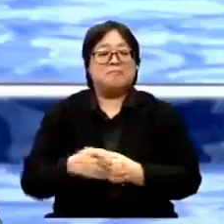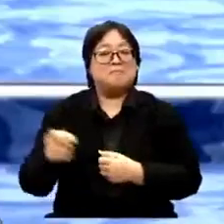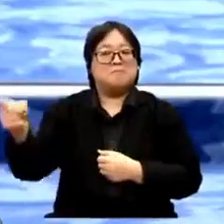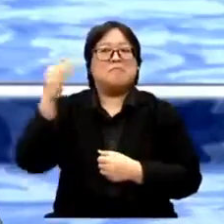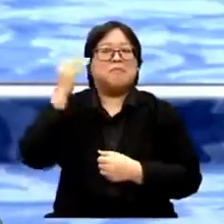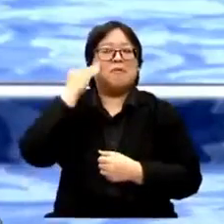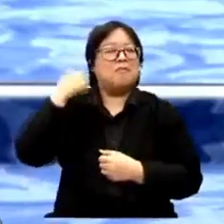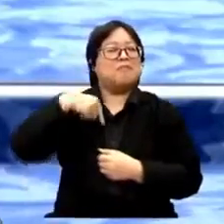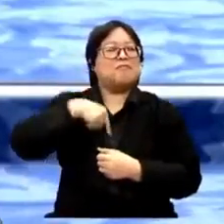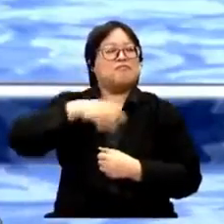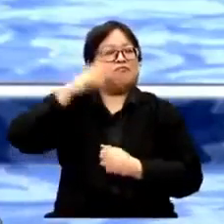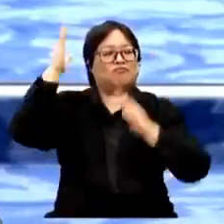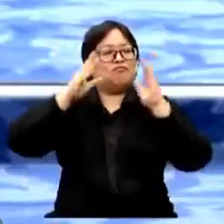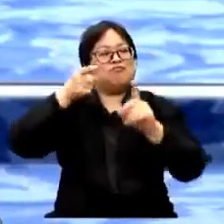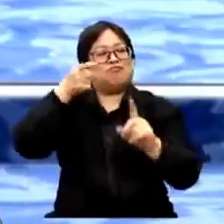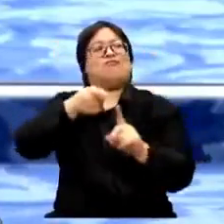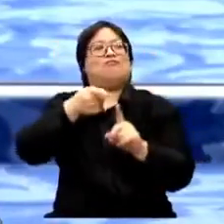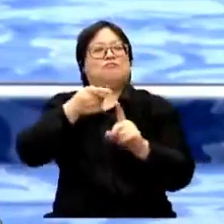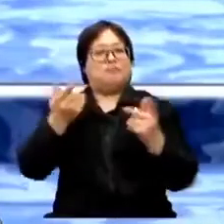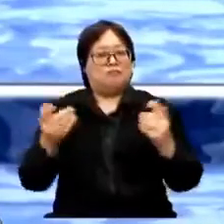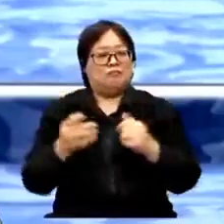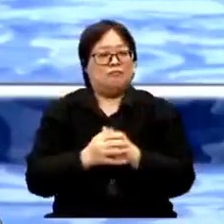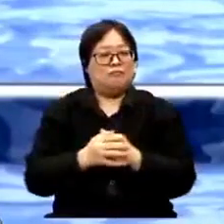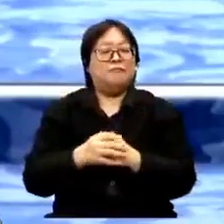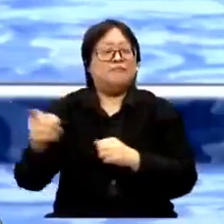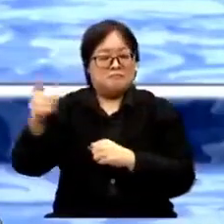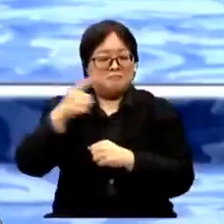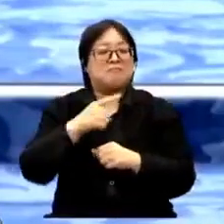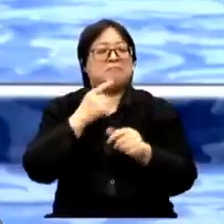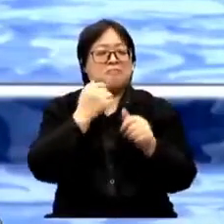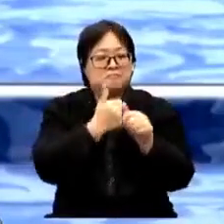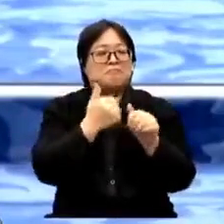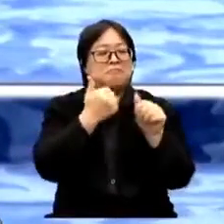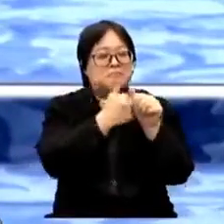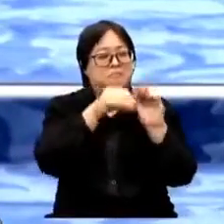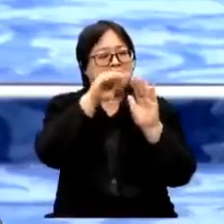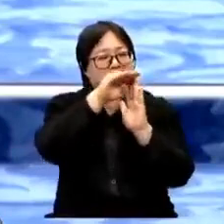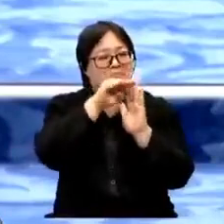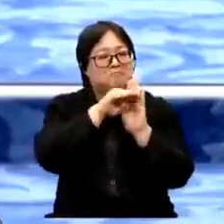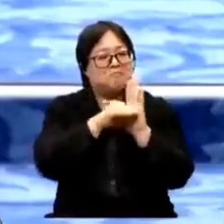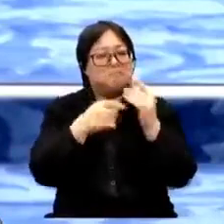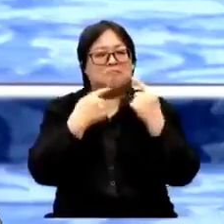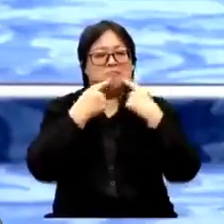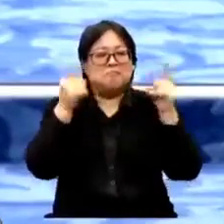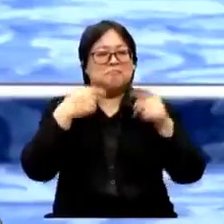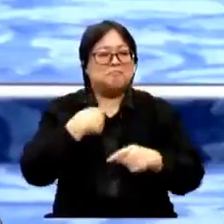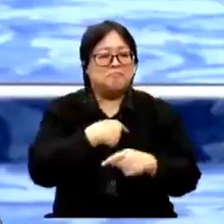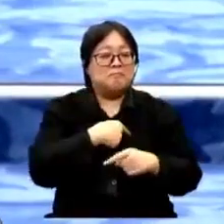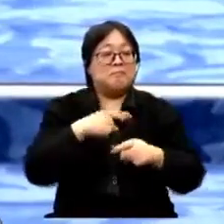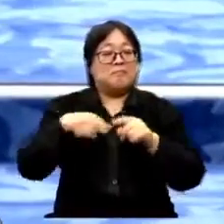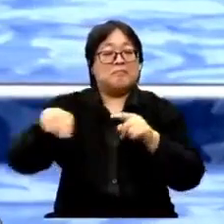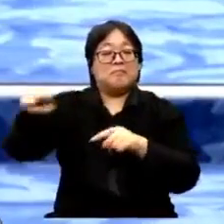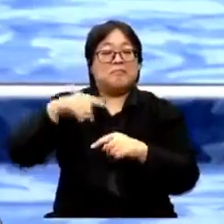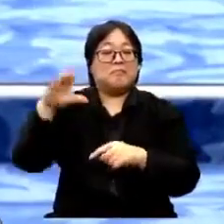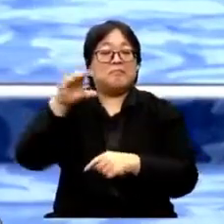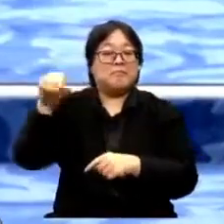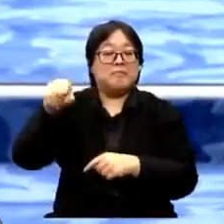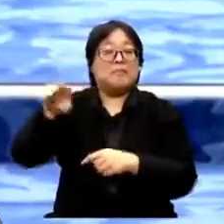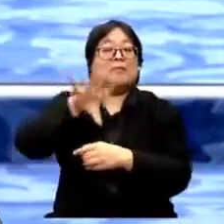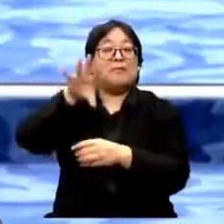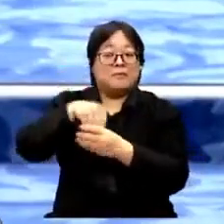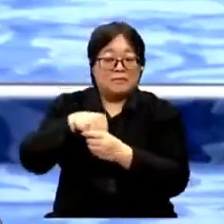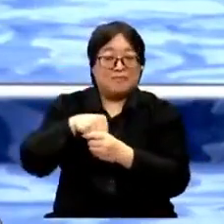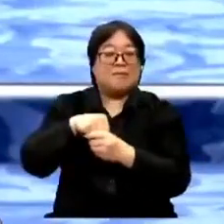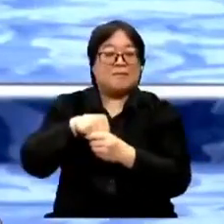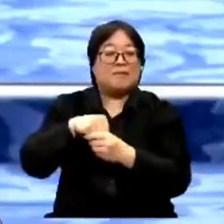pendirian kita dan mereka ikuti kenyataan-kenyataan kita tapi syarikat-syarikat yang saya sebut tadi termasuk beberapa